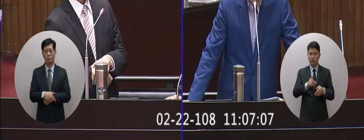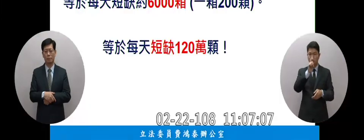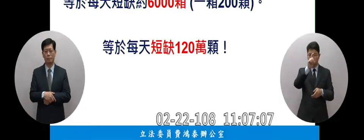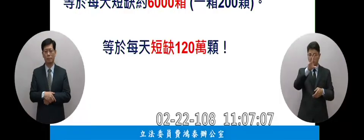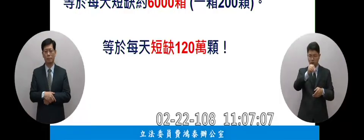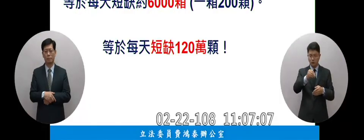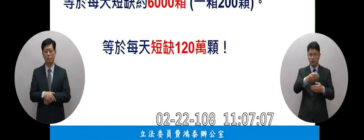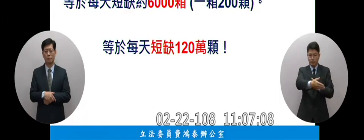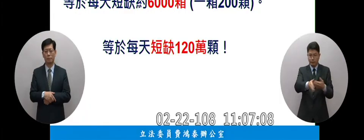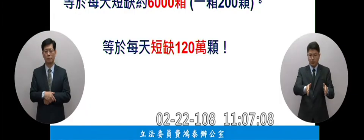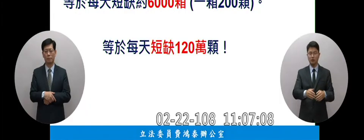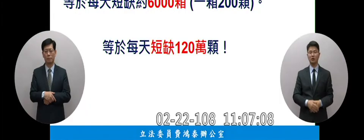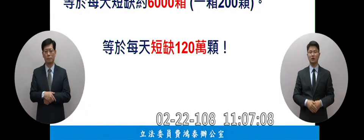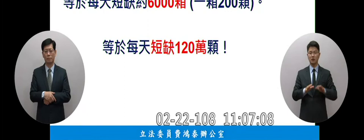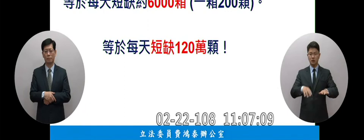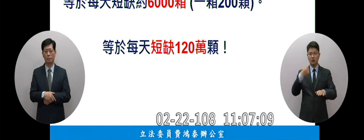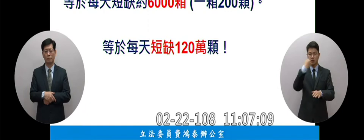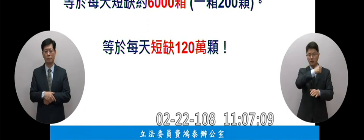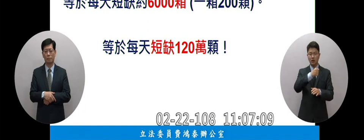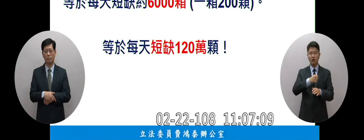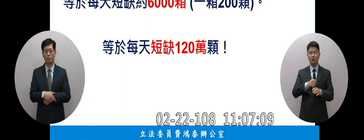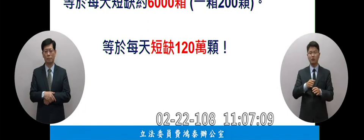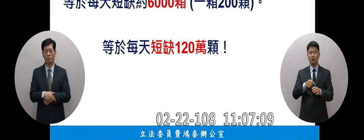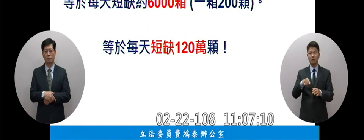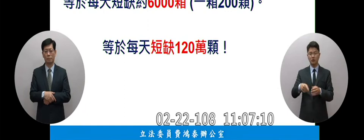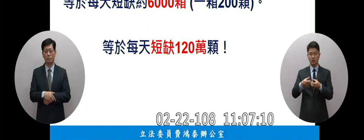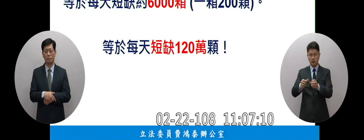目前全台产量约